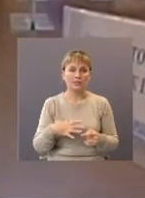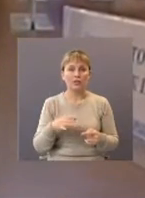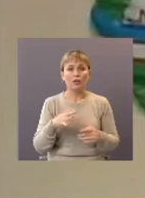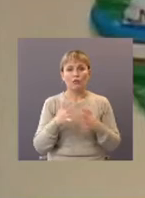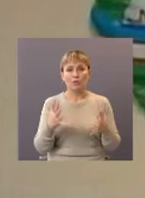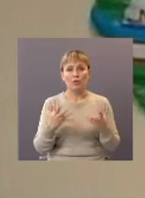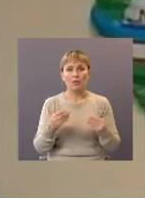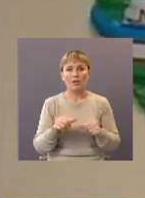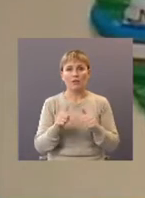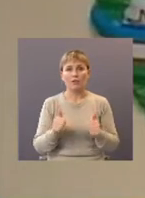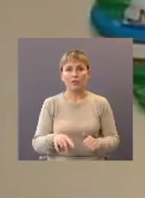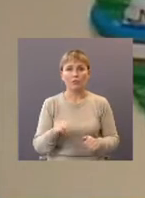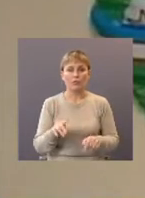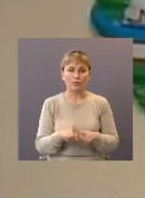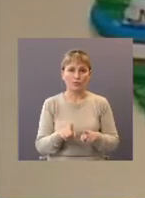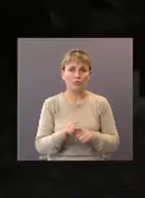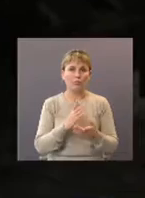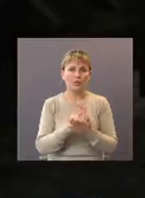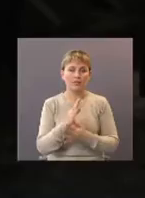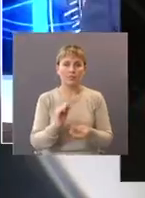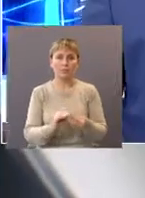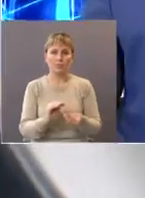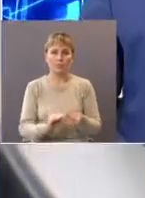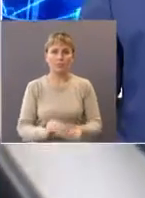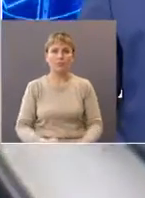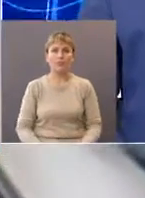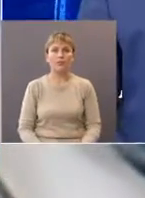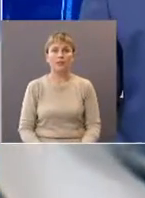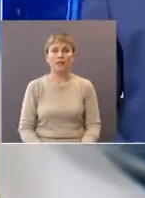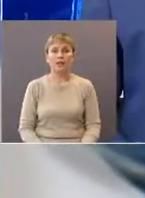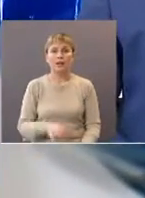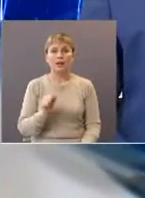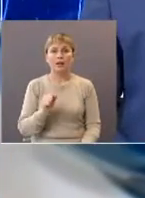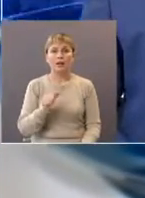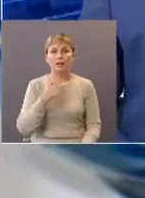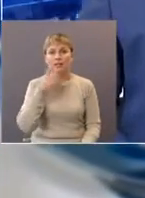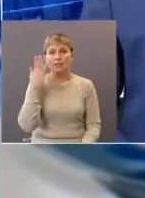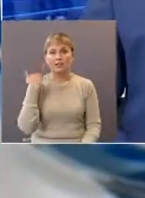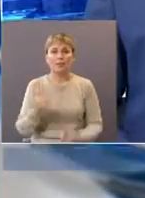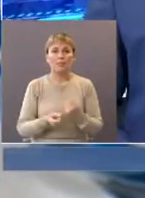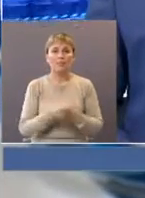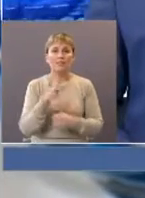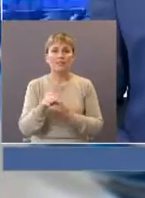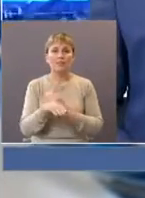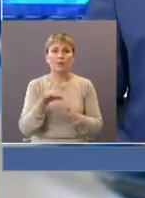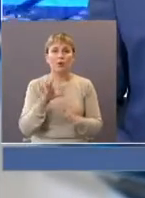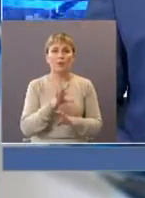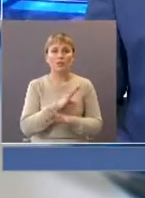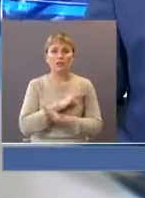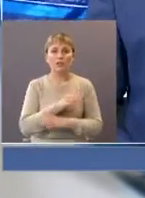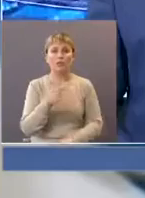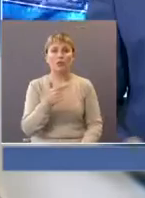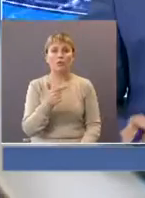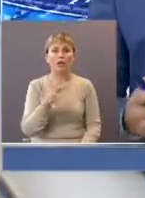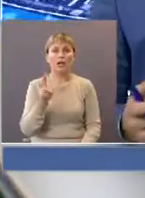мягкой форме, но тоже каримовскую политику. А вот незадолго до выборов появились слухи о смерти Гульнары